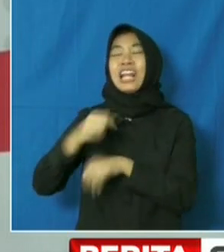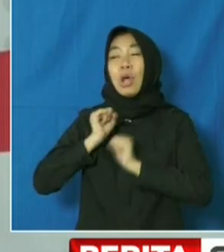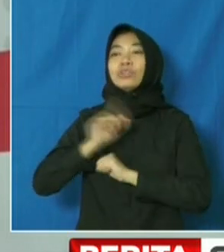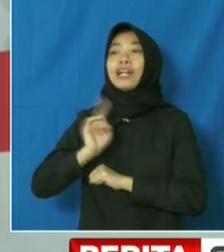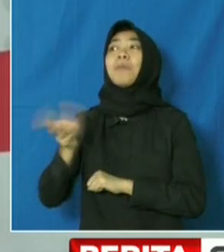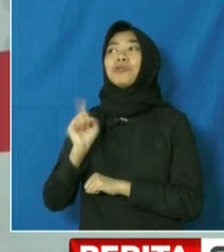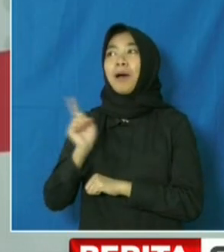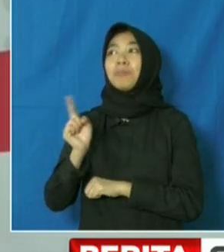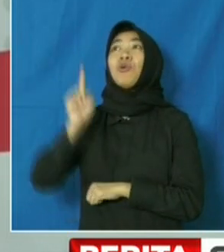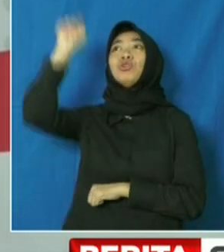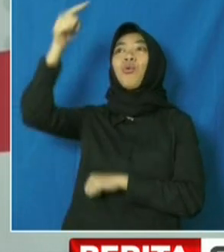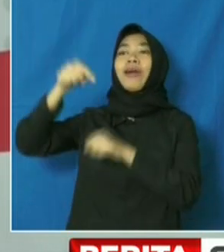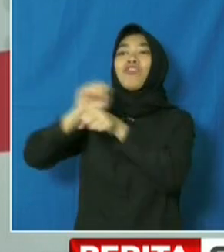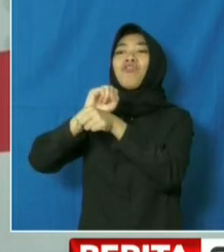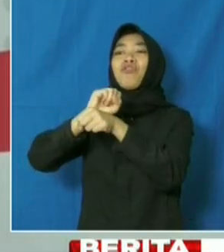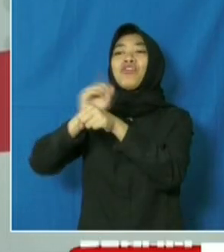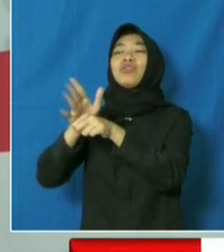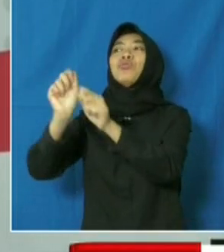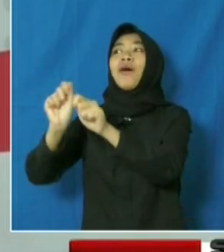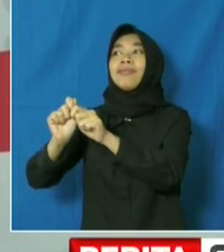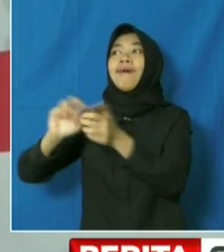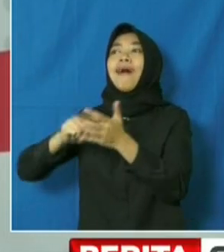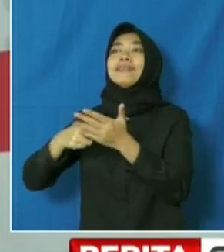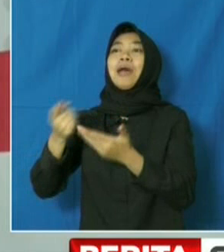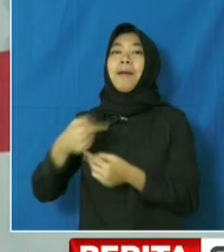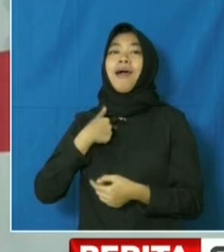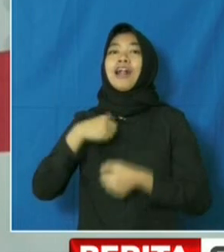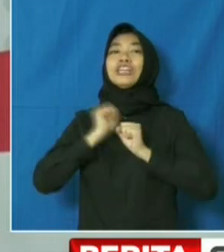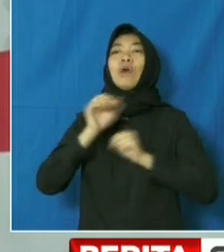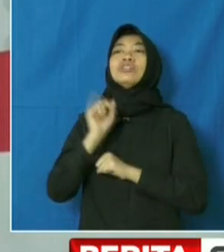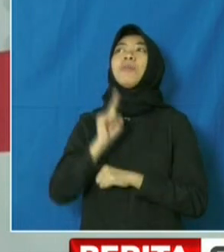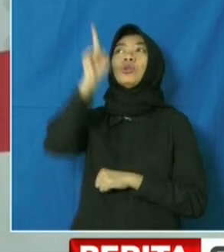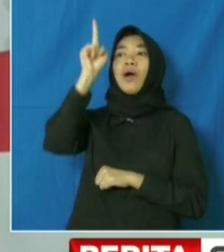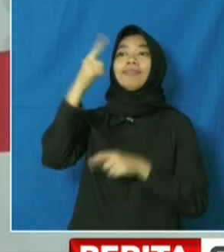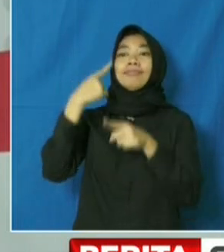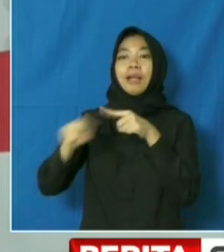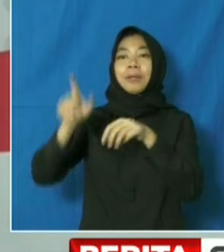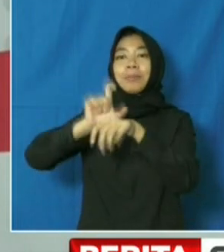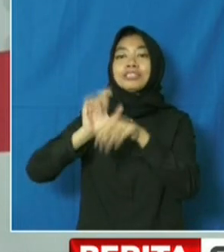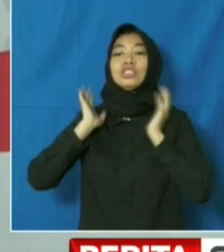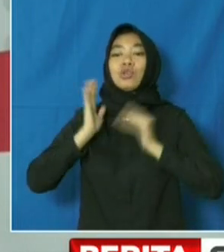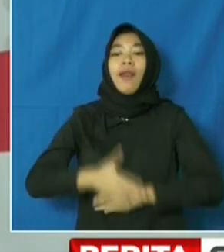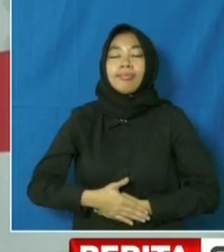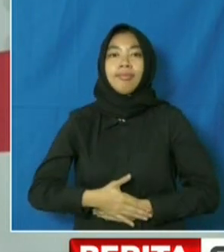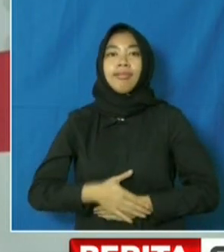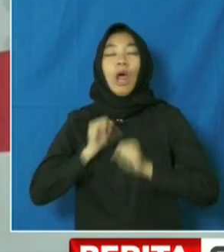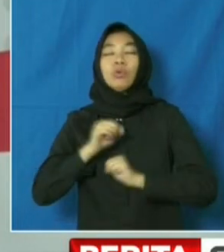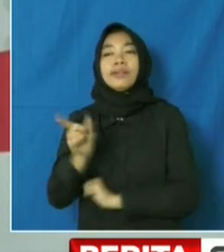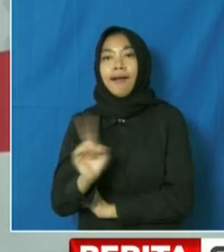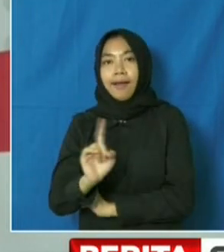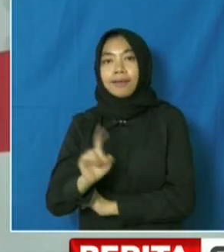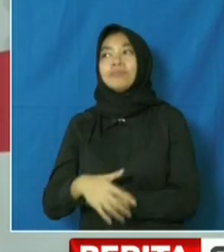adalah ciptaan Tuhan maka lebih baik takut kepada Tuhan daripada daripada salat dirumah masing-masing Lalu